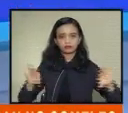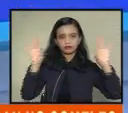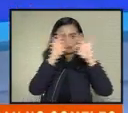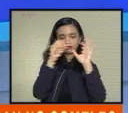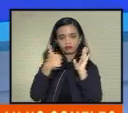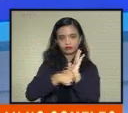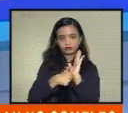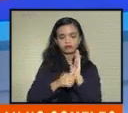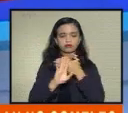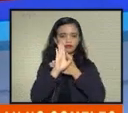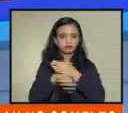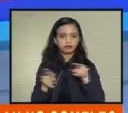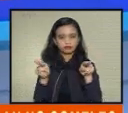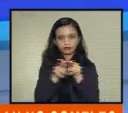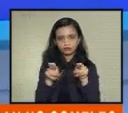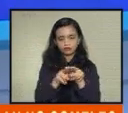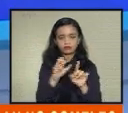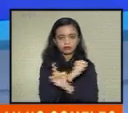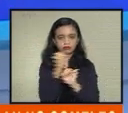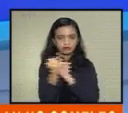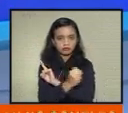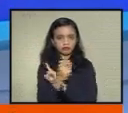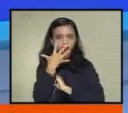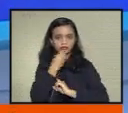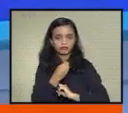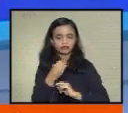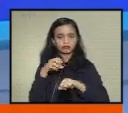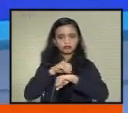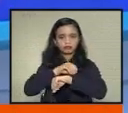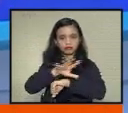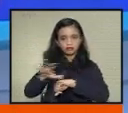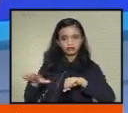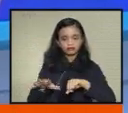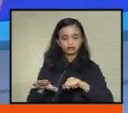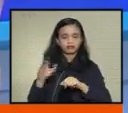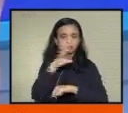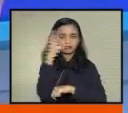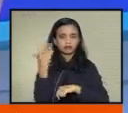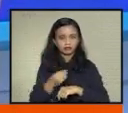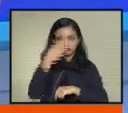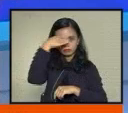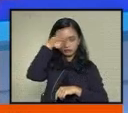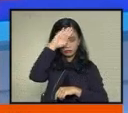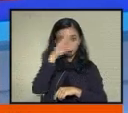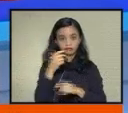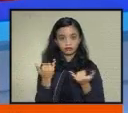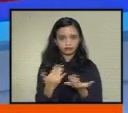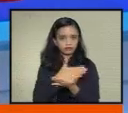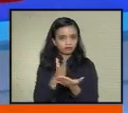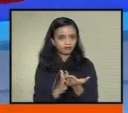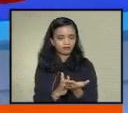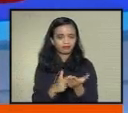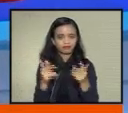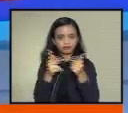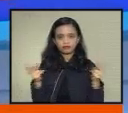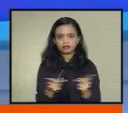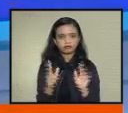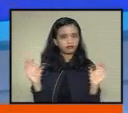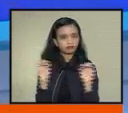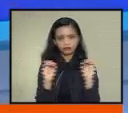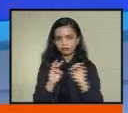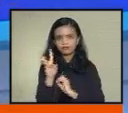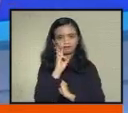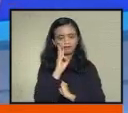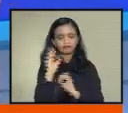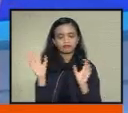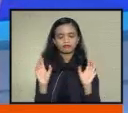muna sa normal ang kalagayan ng mga apektadong lugar sa Cavite at sa Batangas, lalo't ang ilang lugar ay nawala ng supply ng tubig at